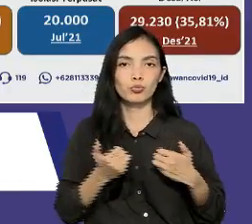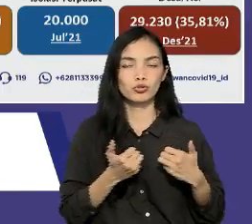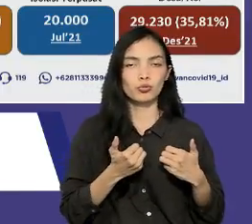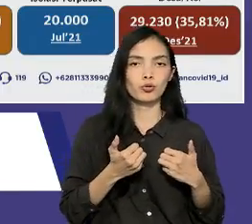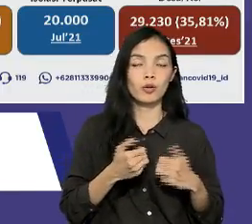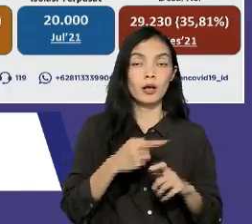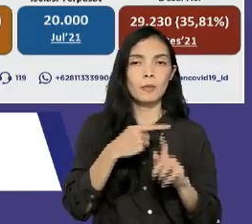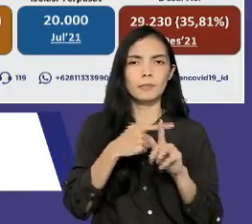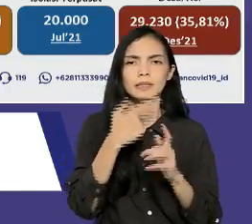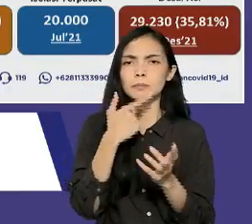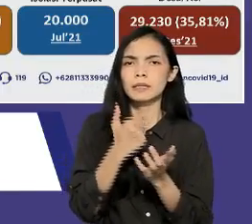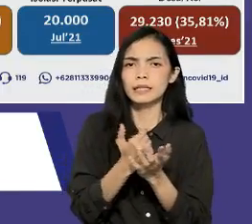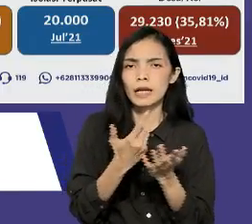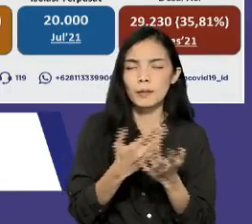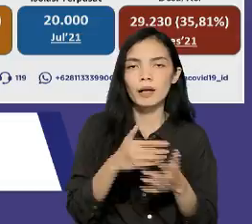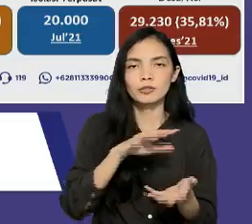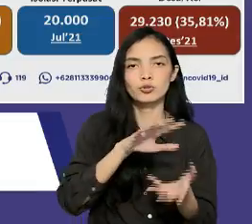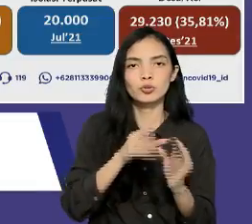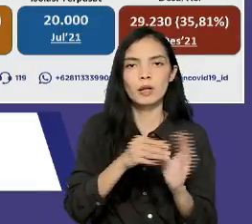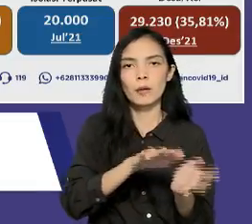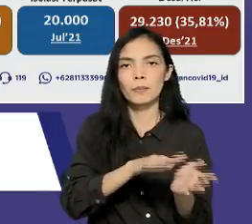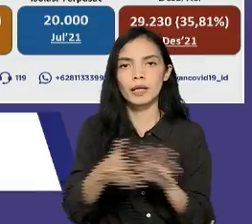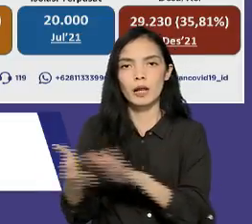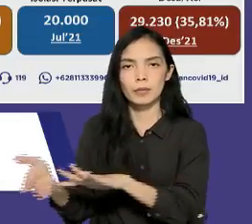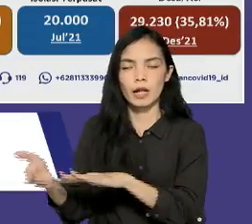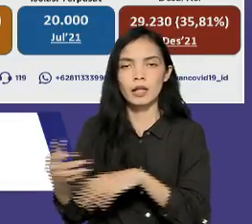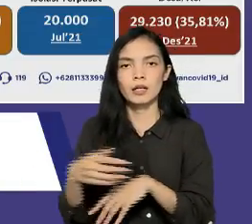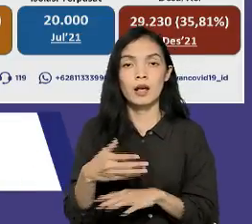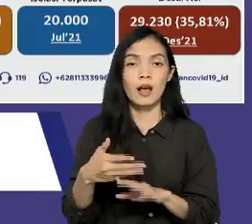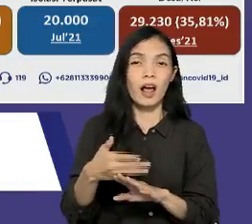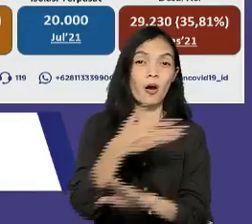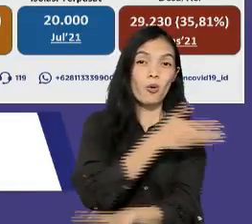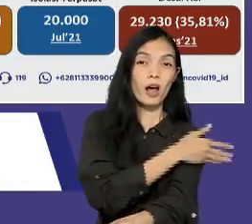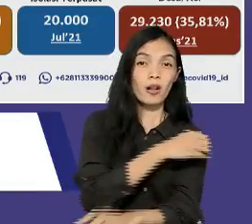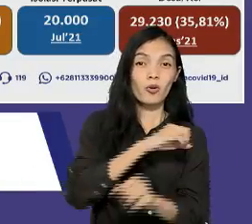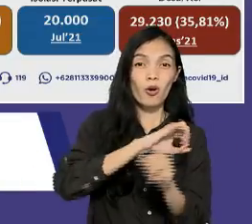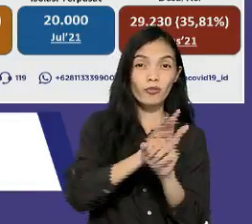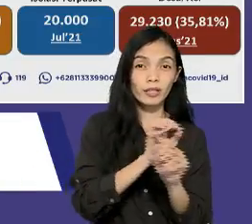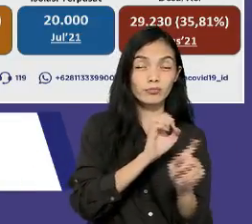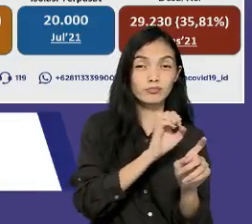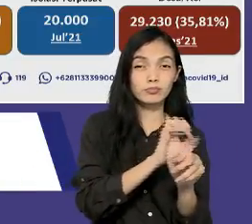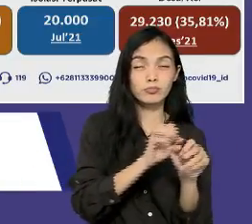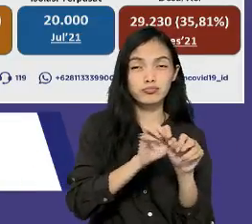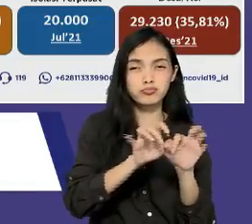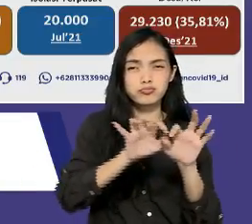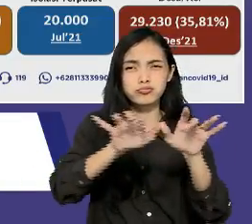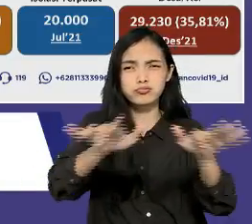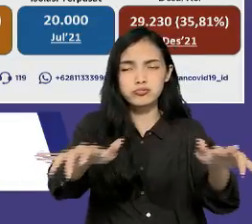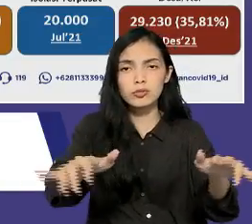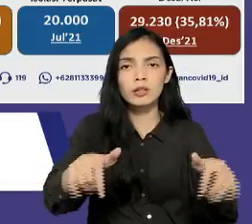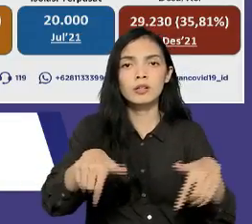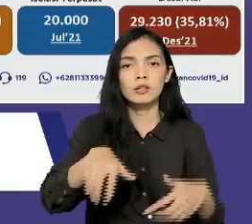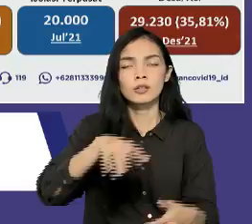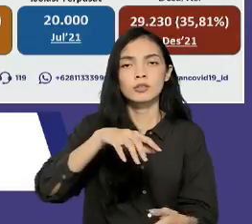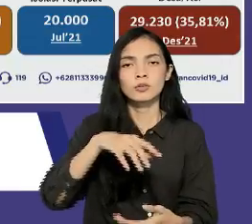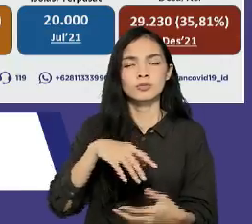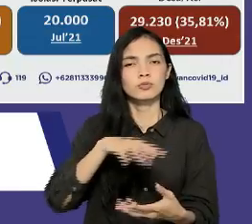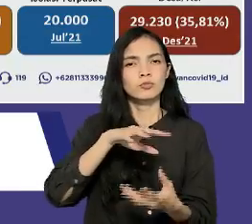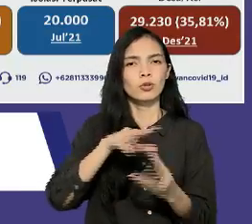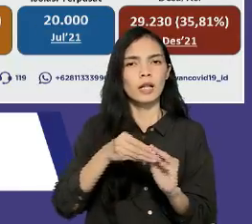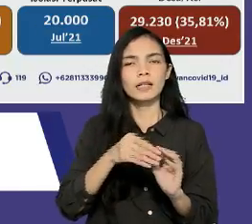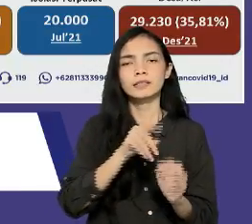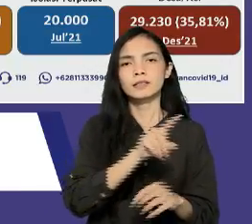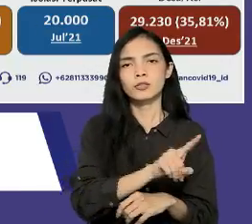Dan tak kalah penting, angka kematian. Sejak awal pandemi hingga saat ini, sudah terdapat